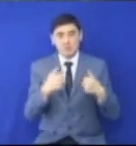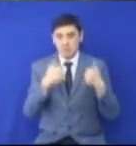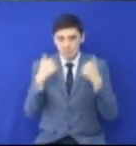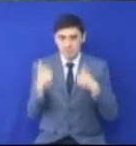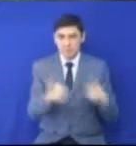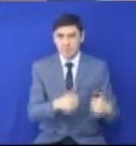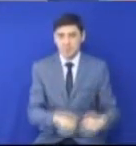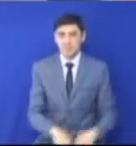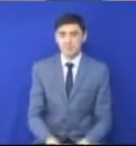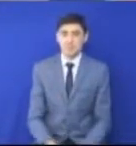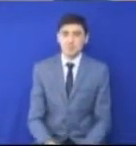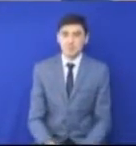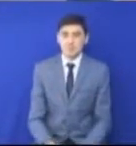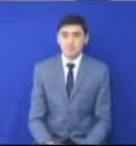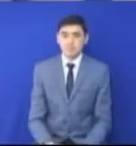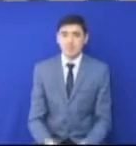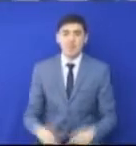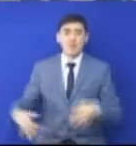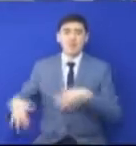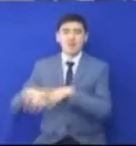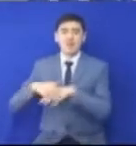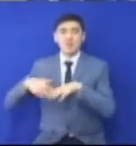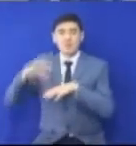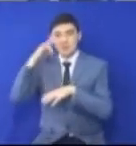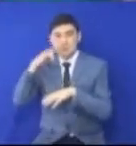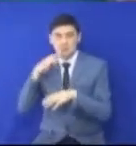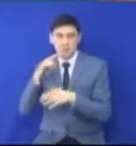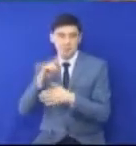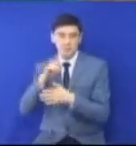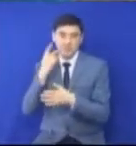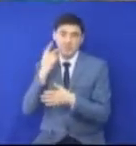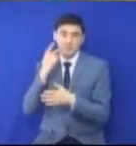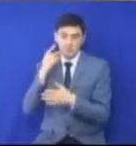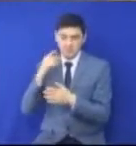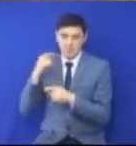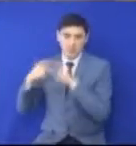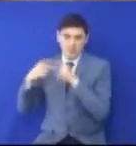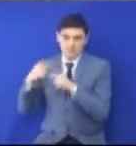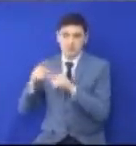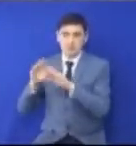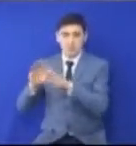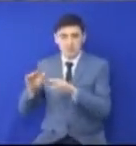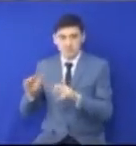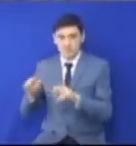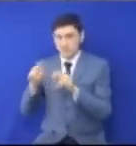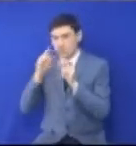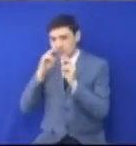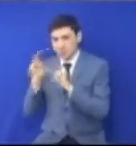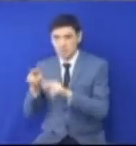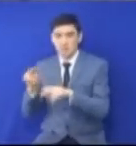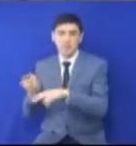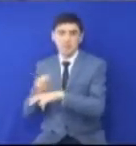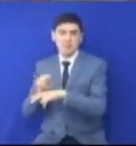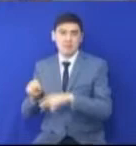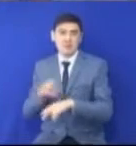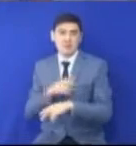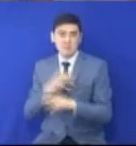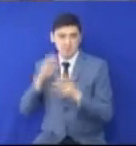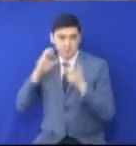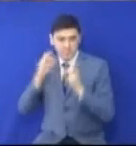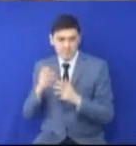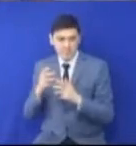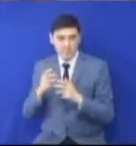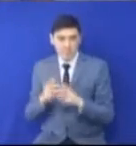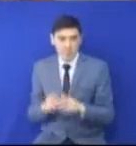табыс тілейміз. Қазақ халқы қай уақытта да ұрпақ тәрбиесіне ұлттың болашағы деп қараған. Тәртіп сақшыларының игі істері өскелең